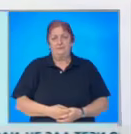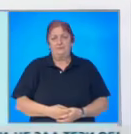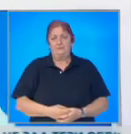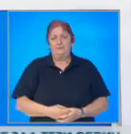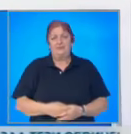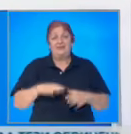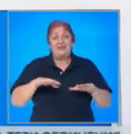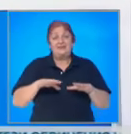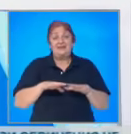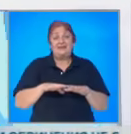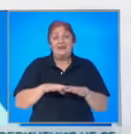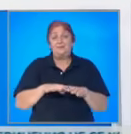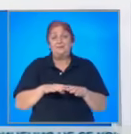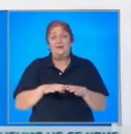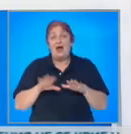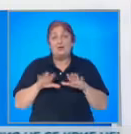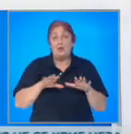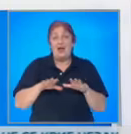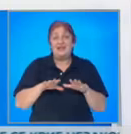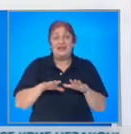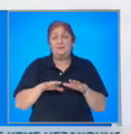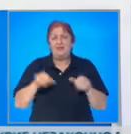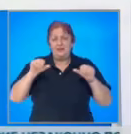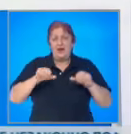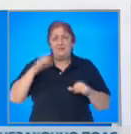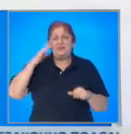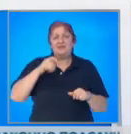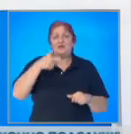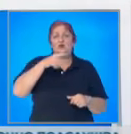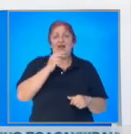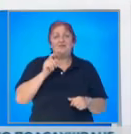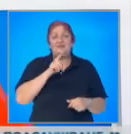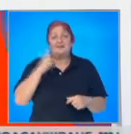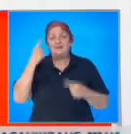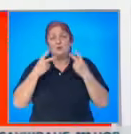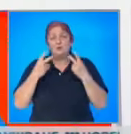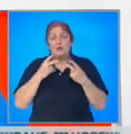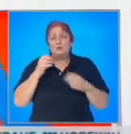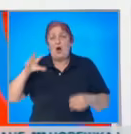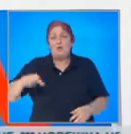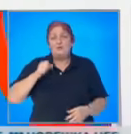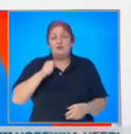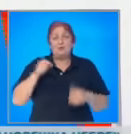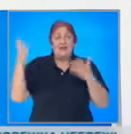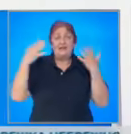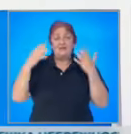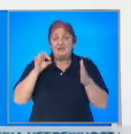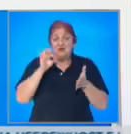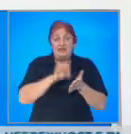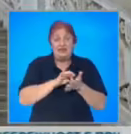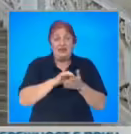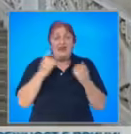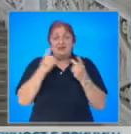И на фона на тези климатични аномалии и катаклизми, министрите от G20 не се споразумяха за по-амбициозни климатични